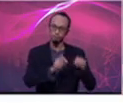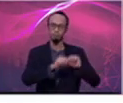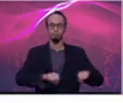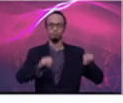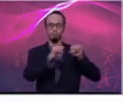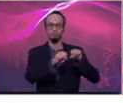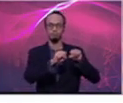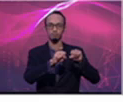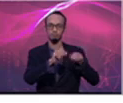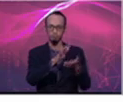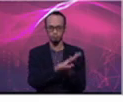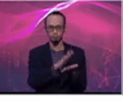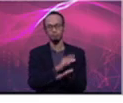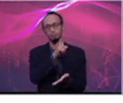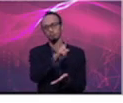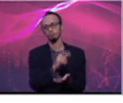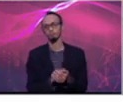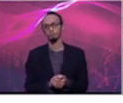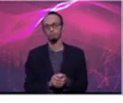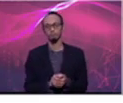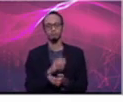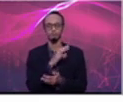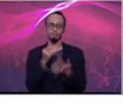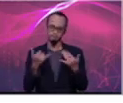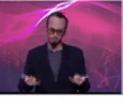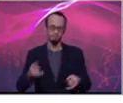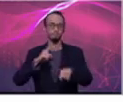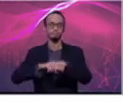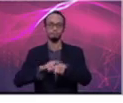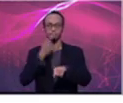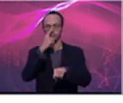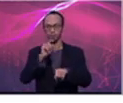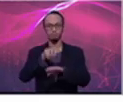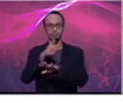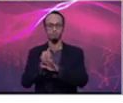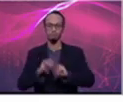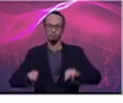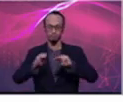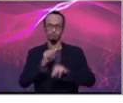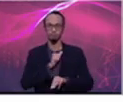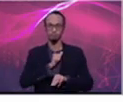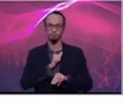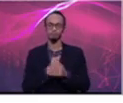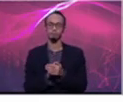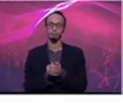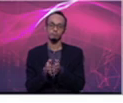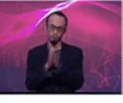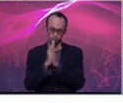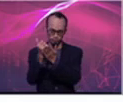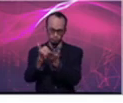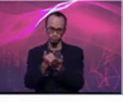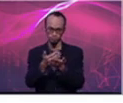madras sah di sekolah agama orang dan tibalah waktunya untuk dia ada masjid dia sendiri dan Tolonglah saya merayu semua untuk